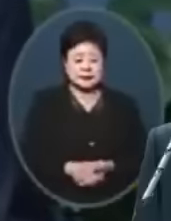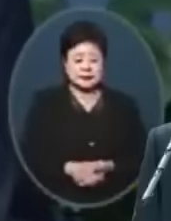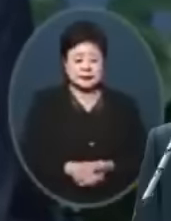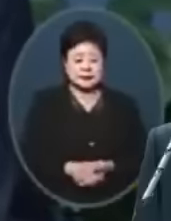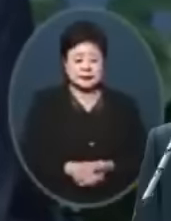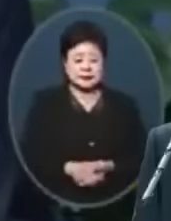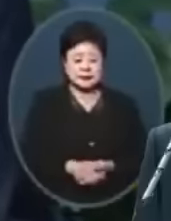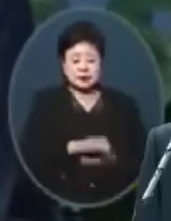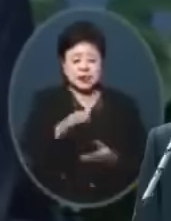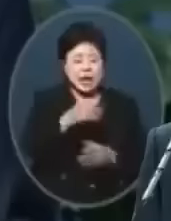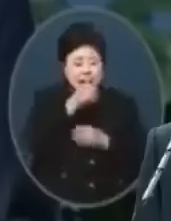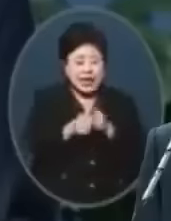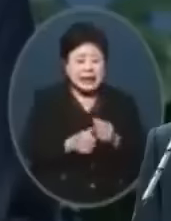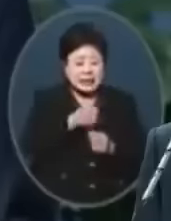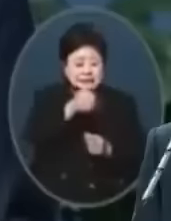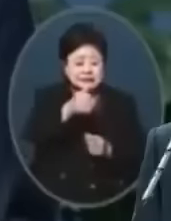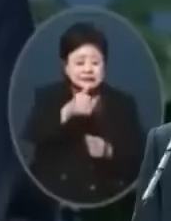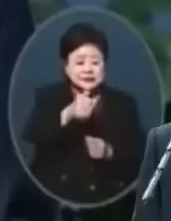우리가 하나님을